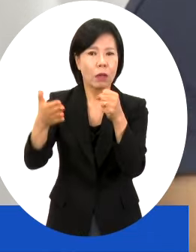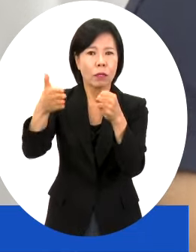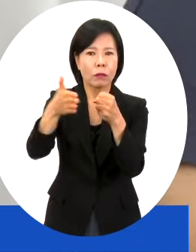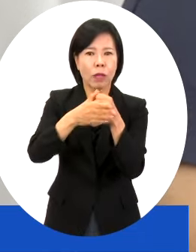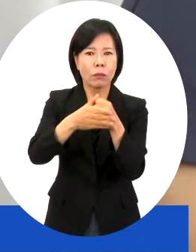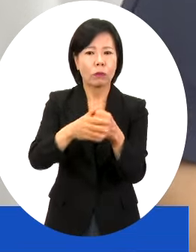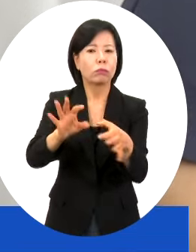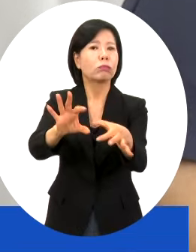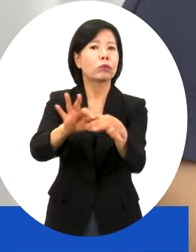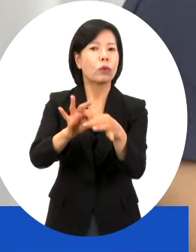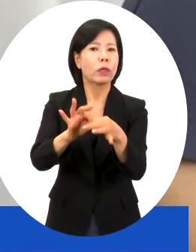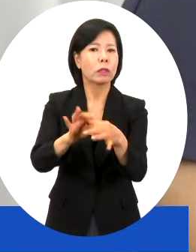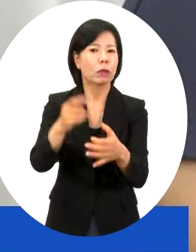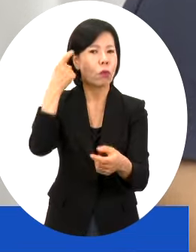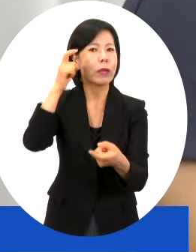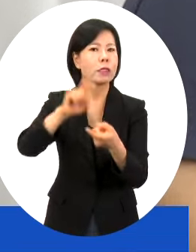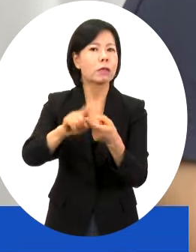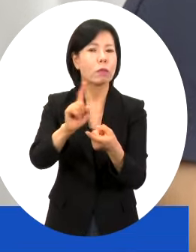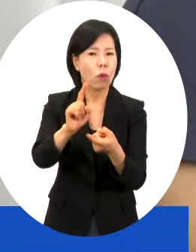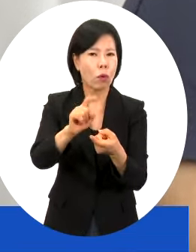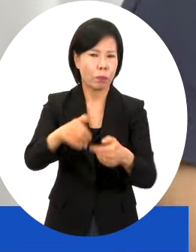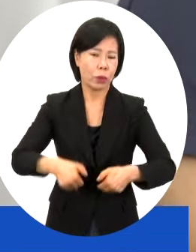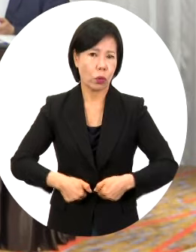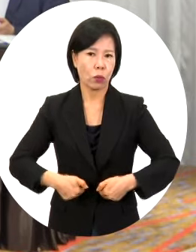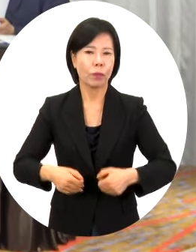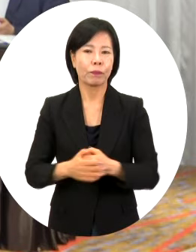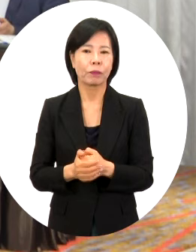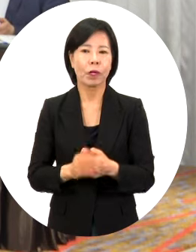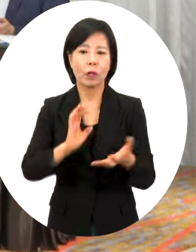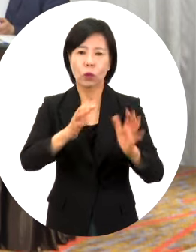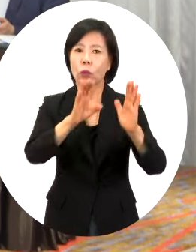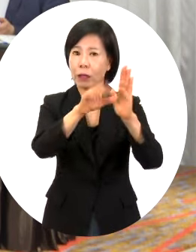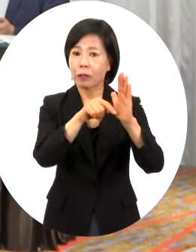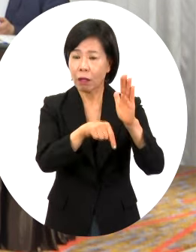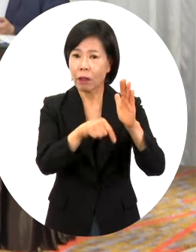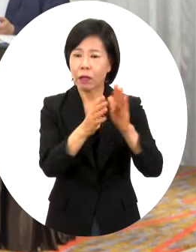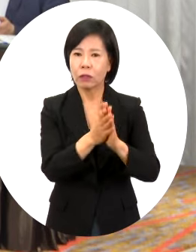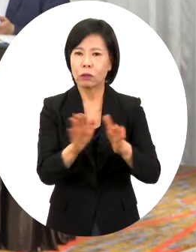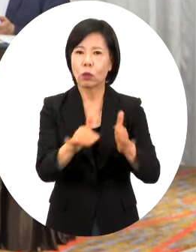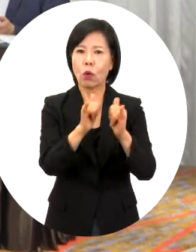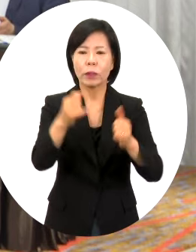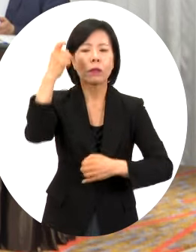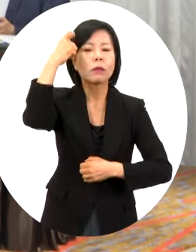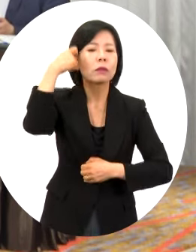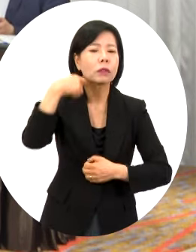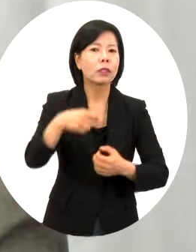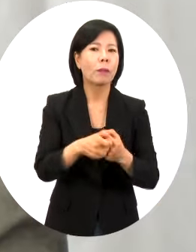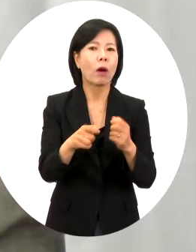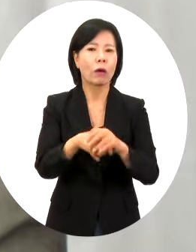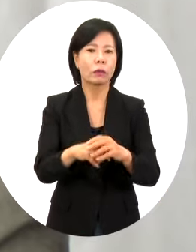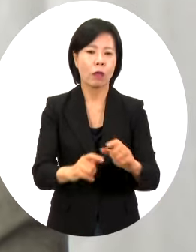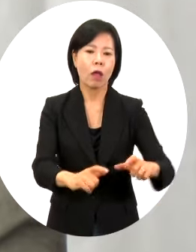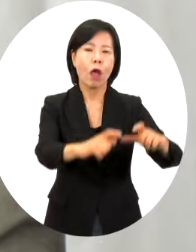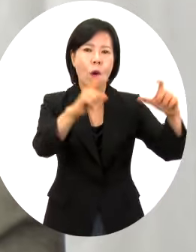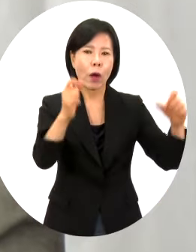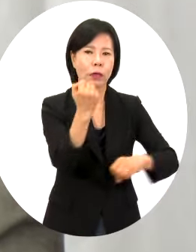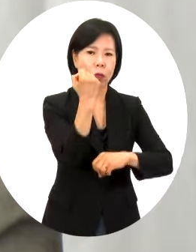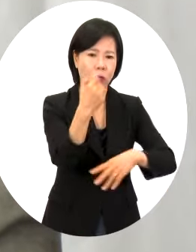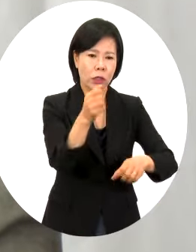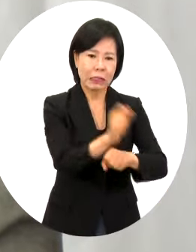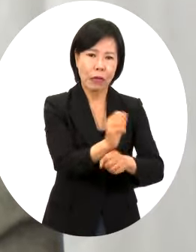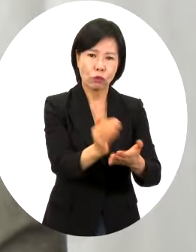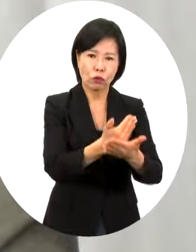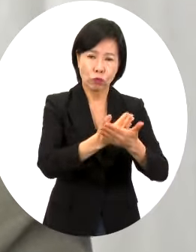때문에 주민투표를 통해서 어느 정도의 열망이 있는지. 토론회에서는 도민 체감형 광역기초